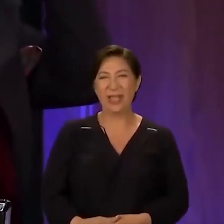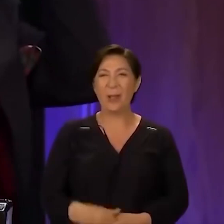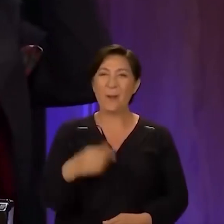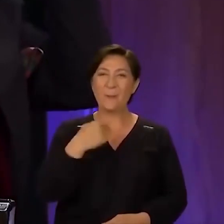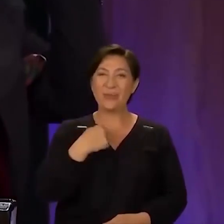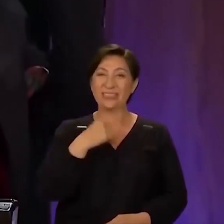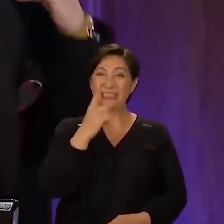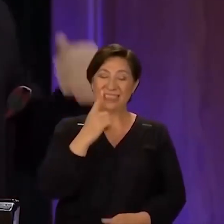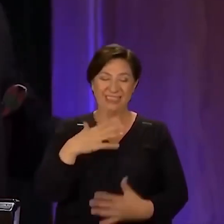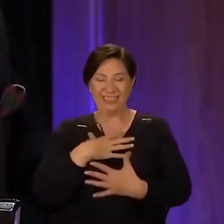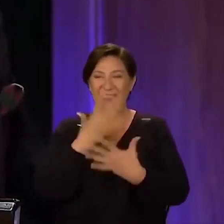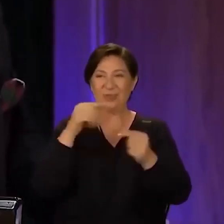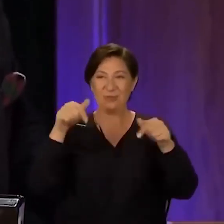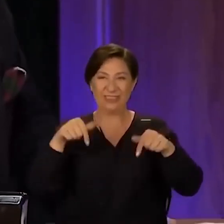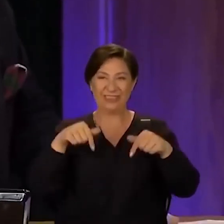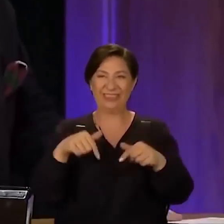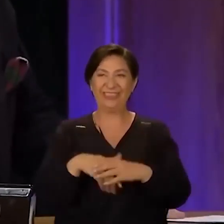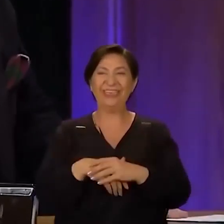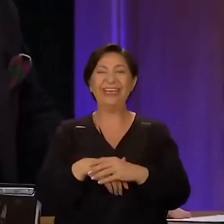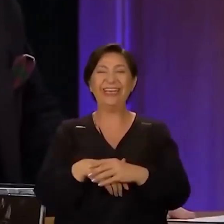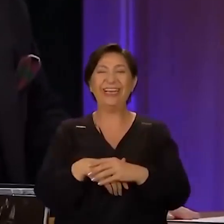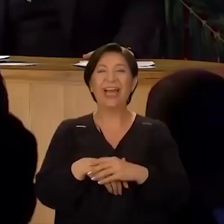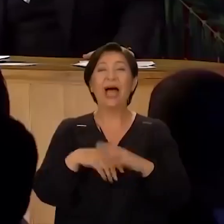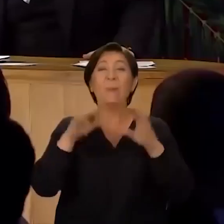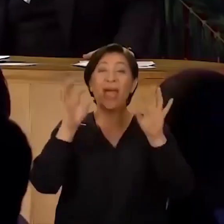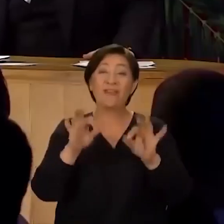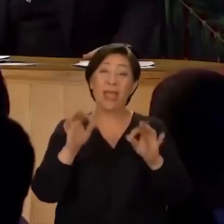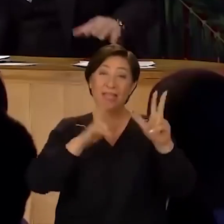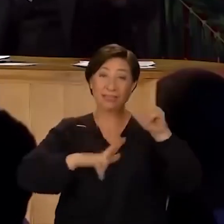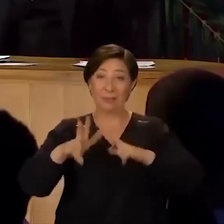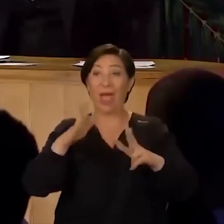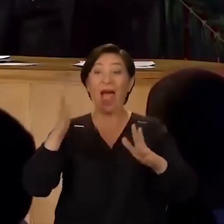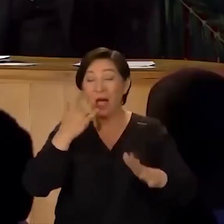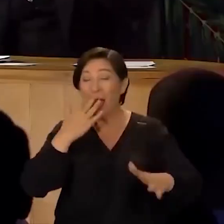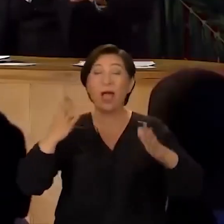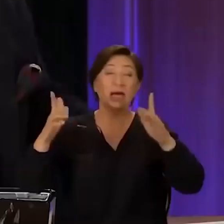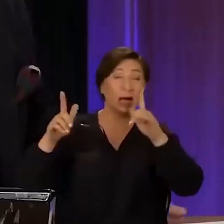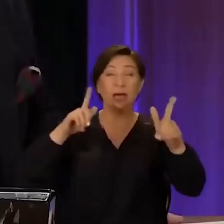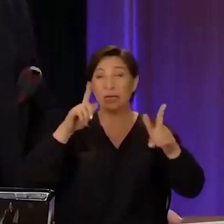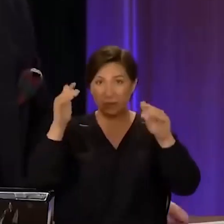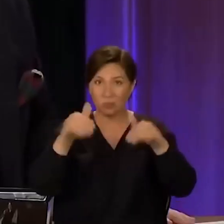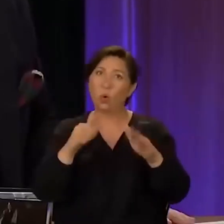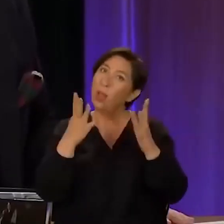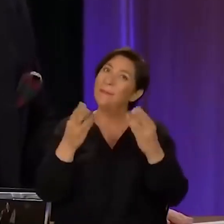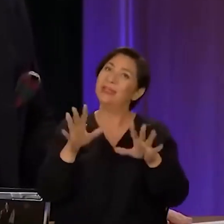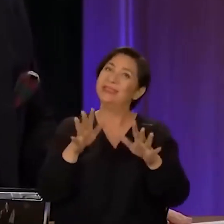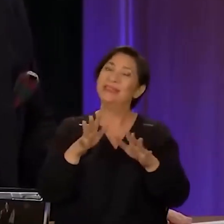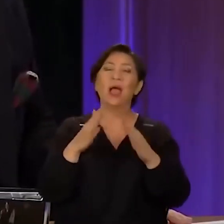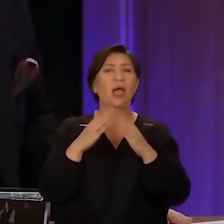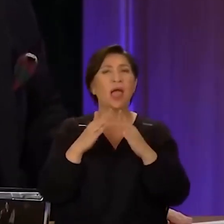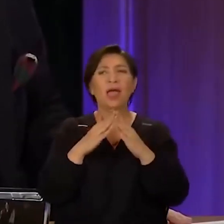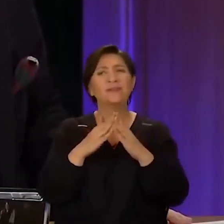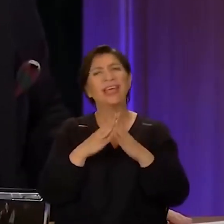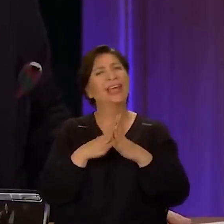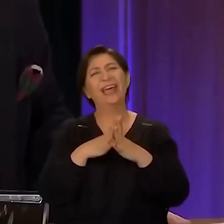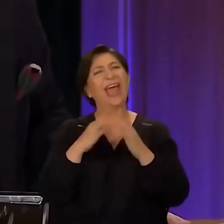Bence tek seksi olduğu yer burası yani Ama sürekli böyle giyindim Hey geliyorsa Olabilir tabii